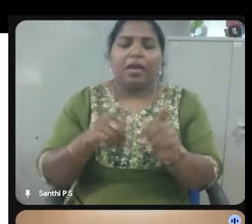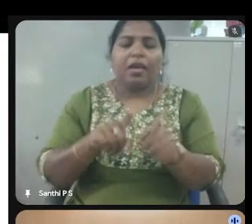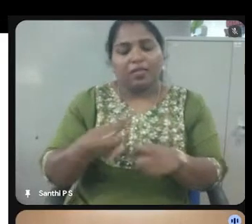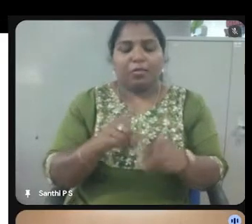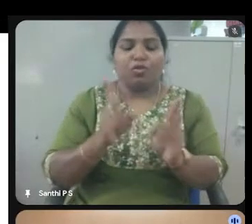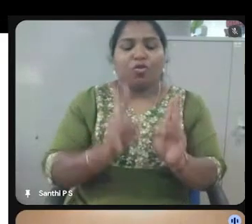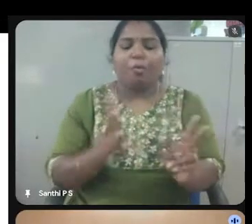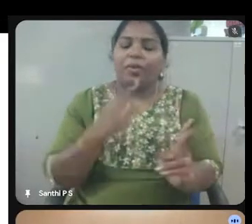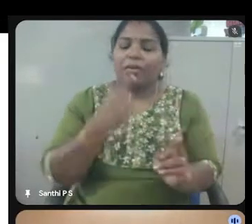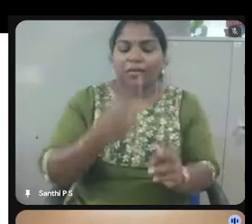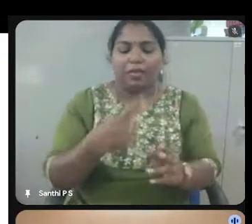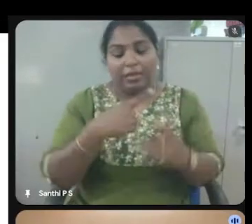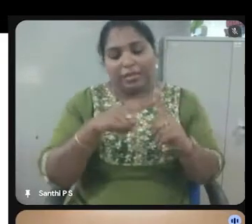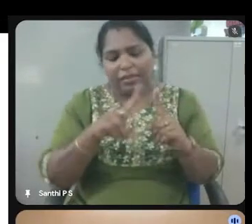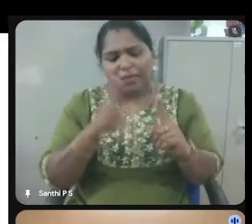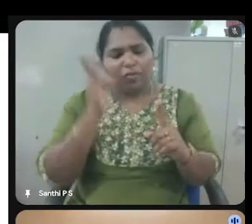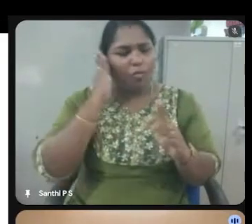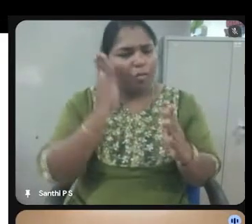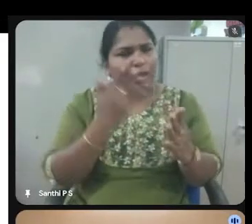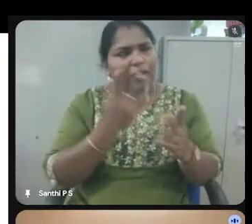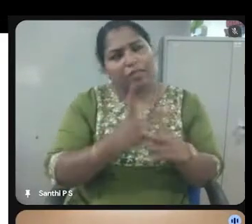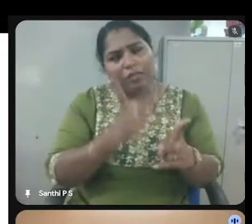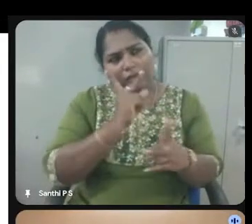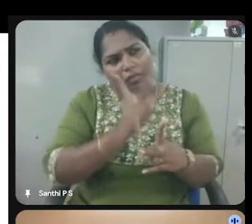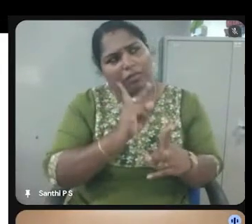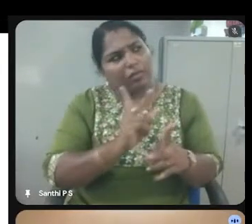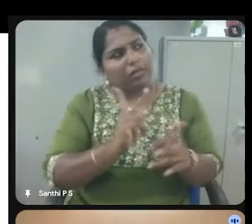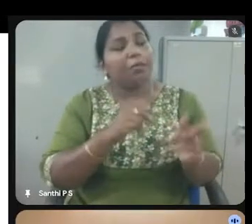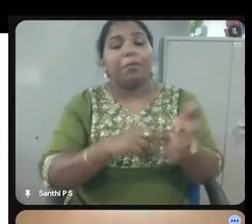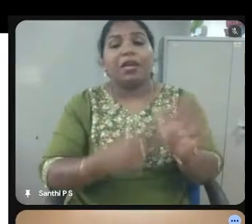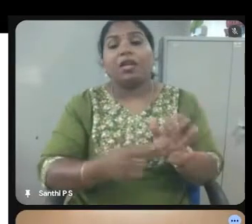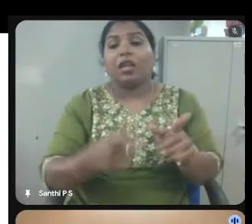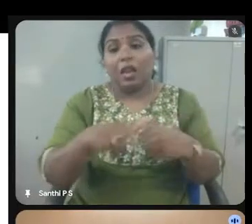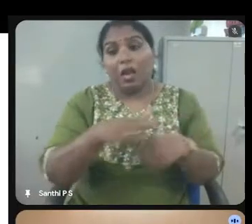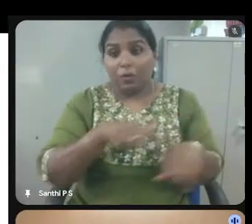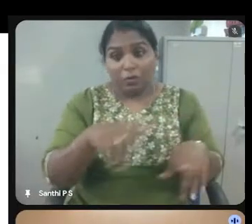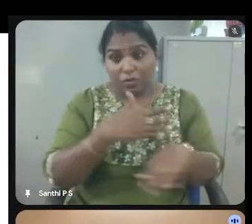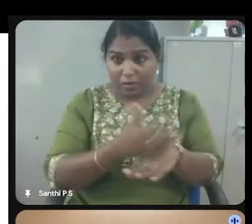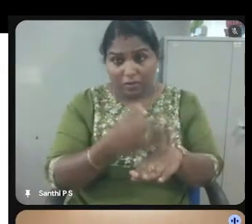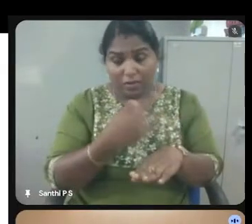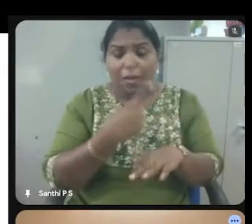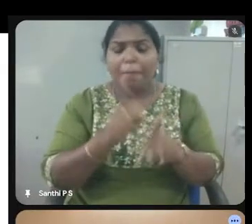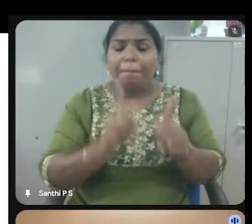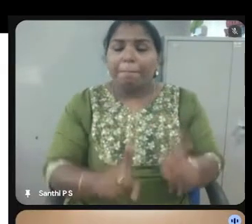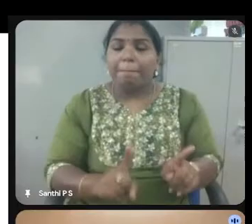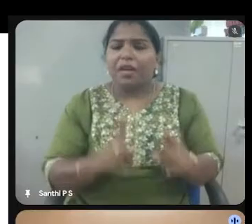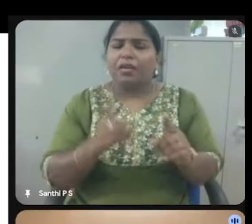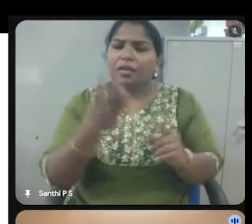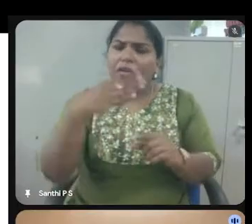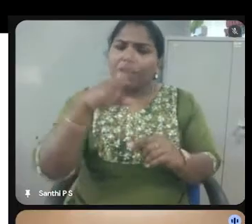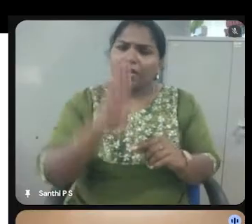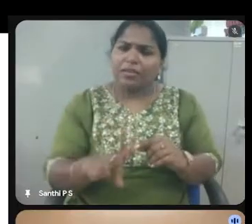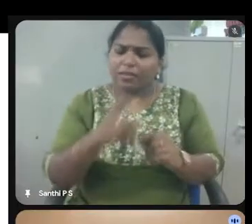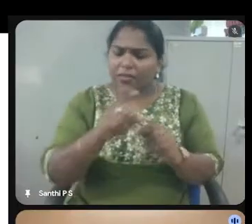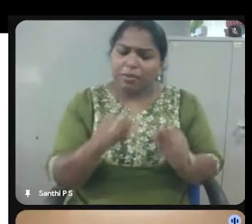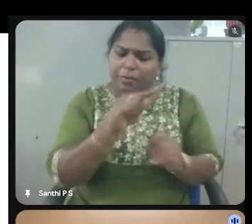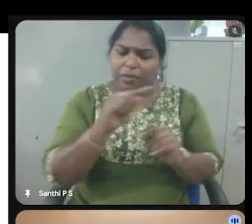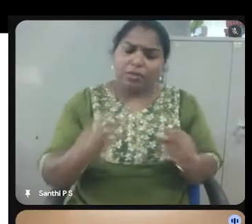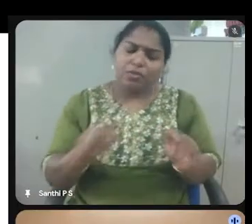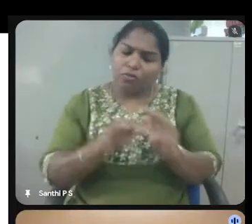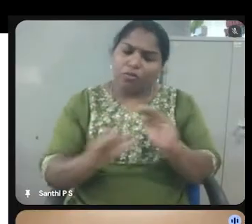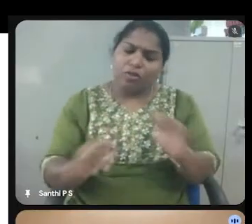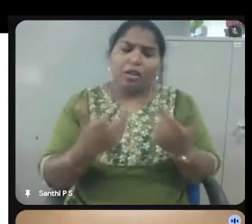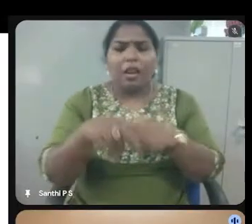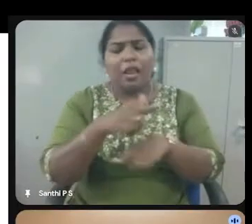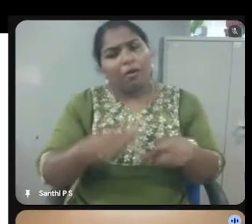വളരെ കൂടുതലാണ്. പക്ഷെ എന്നിട്ടും വളരെ കുറച്ച് കുട്ടികൾക്ക് മാത്രമേ അവിടെ ലാംഗ്വേജ് ഡിലേ നമ്മൾ ഒബ്സർവ് ചെയ്തുള്ളൂ. അപ്പോൾ അത് എന്തുകൊണ്ടായിരിക്കാം എന്ന്